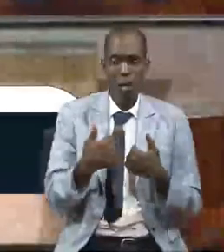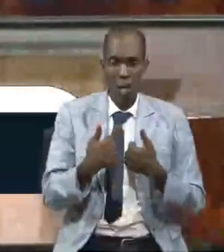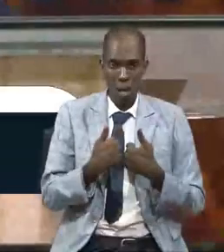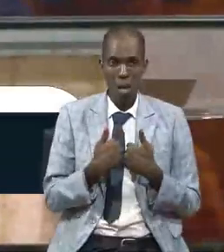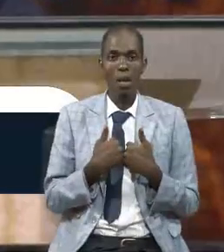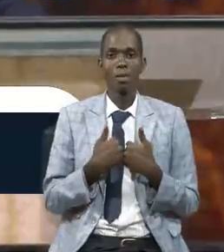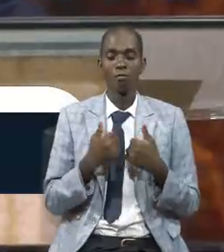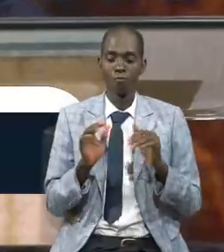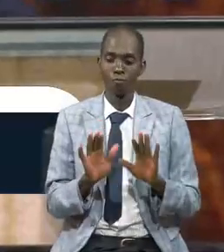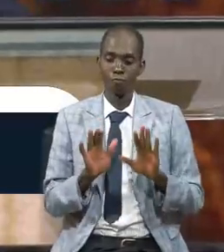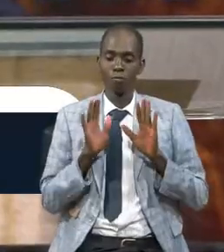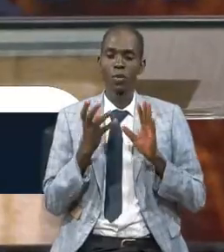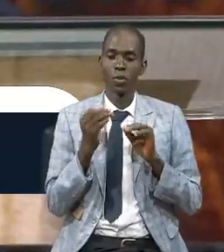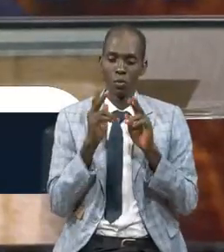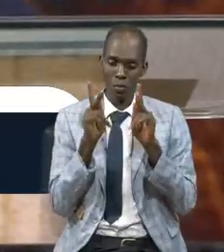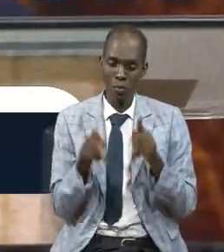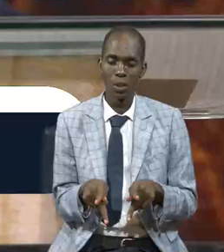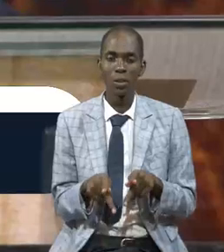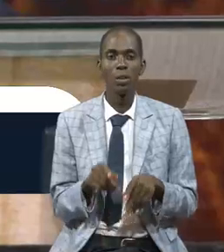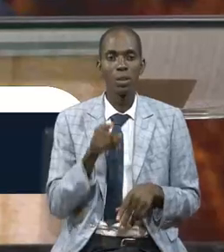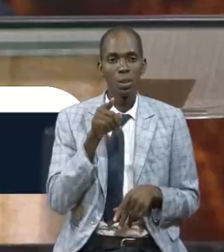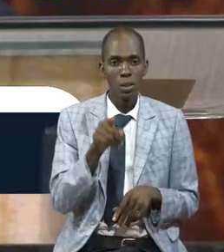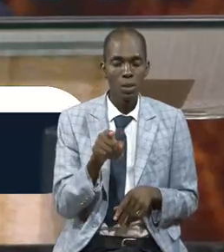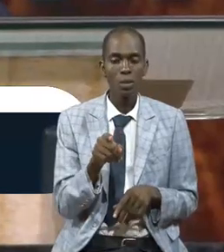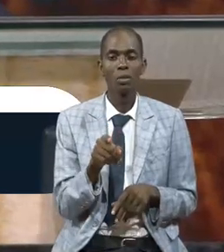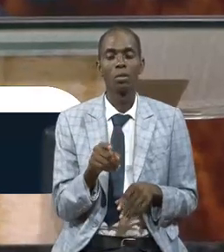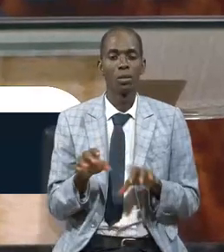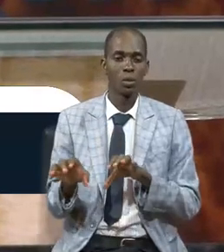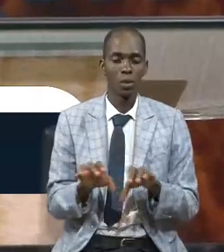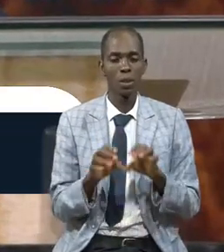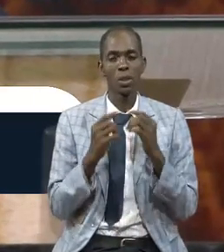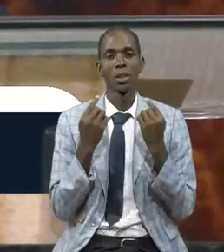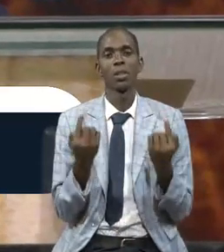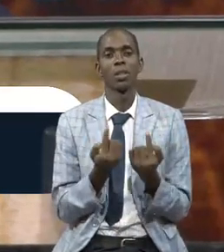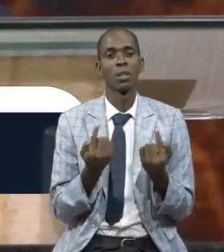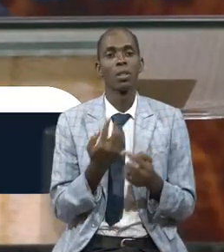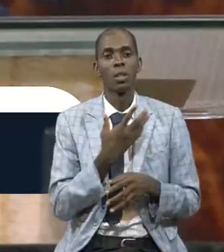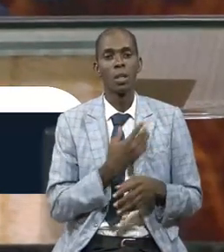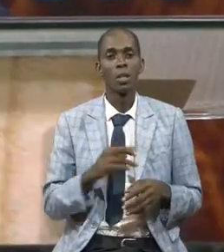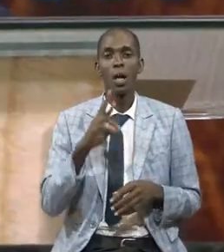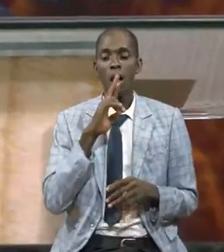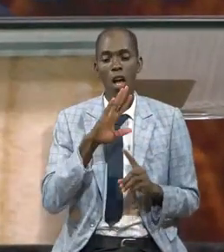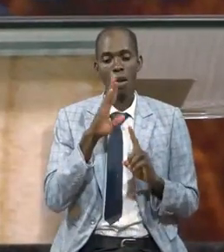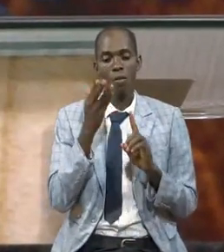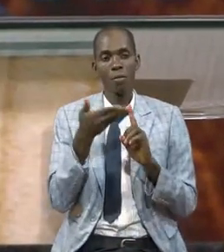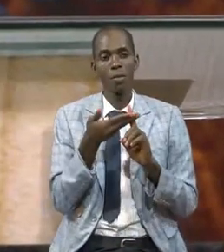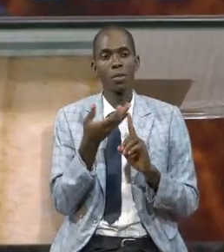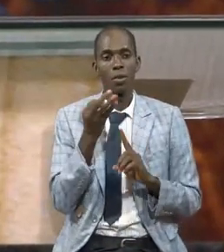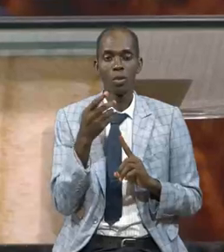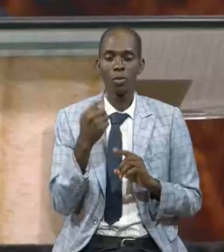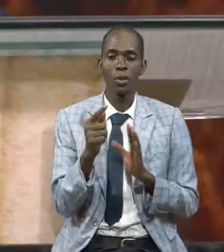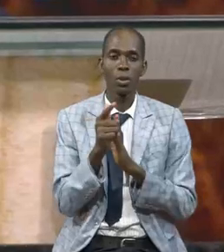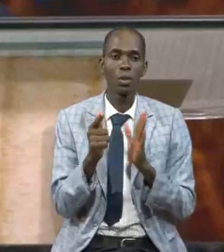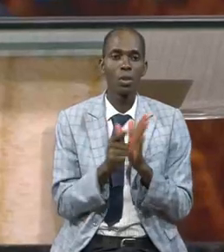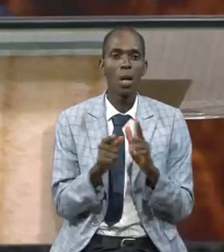condamné. Si vous faites acception de personne, vous commettez un péché, vous êtes condamné